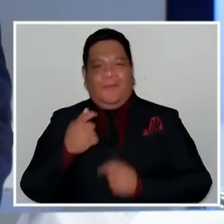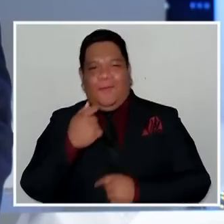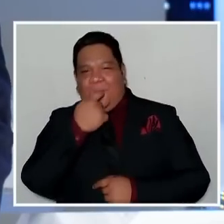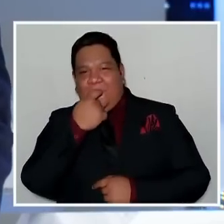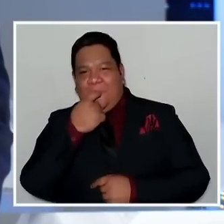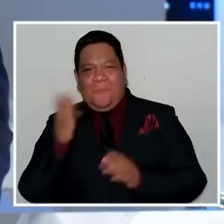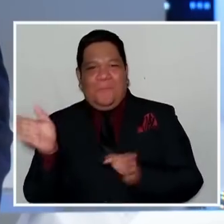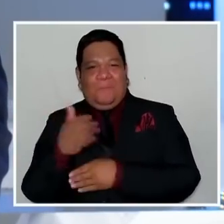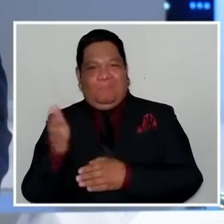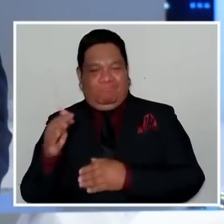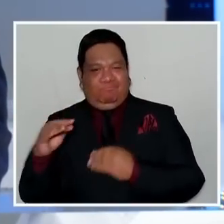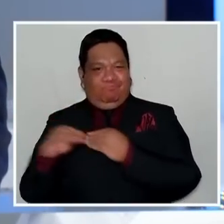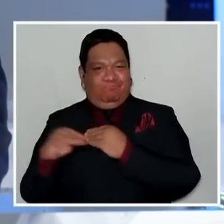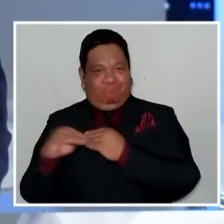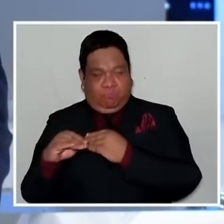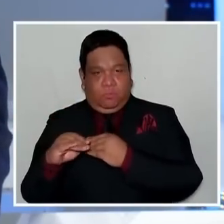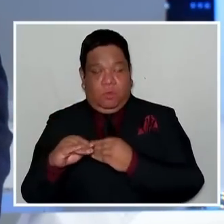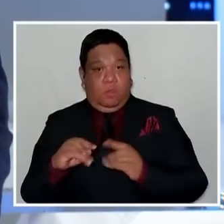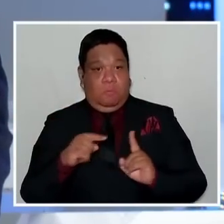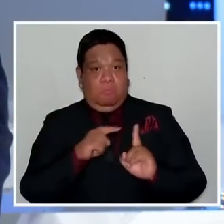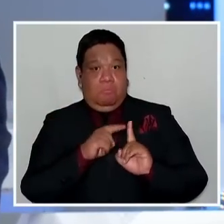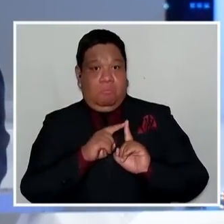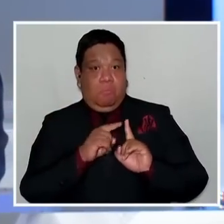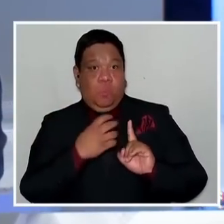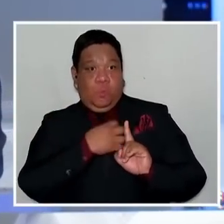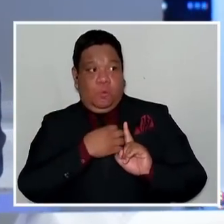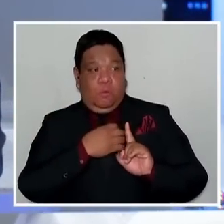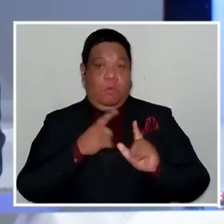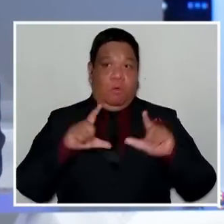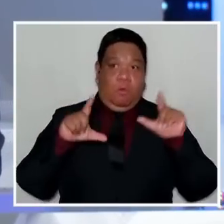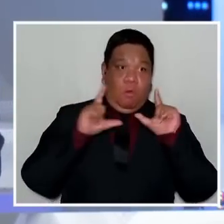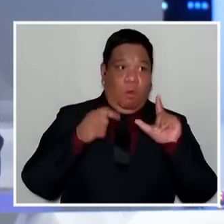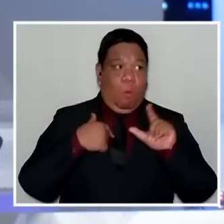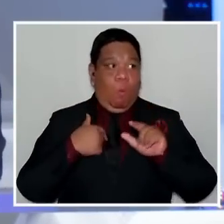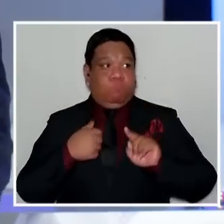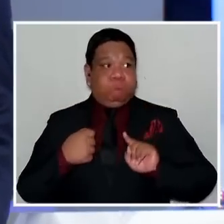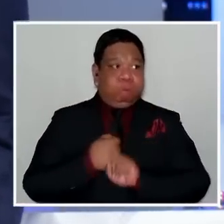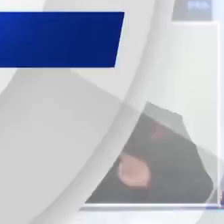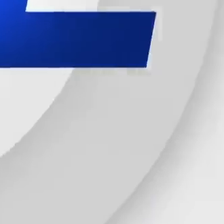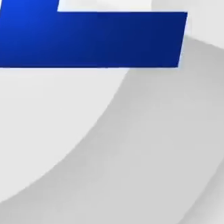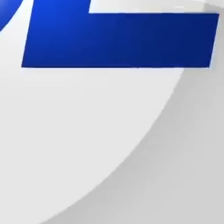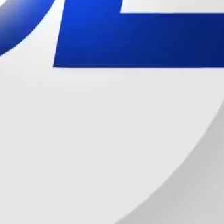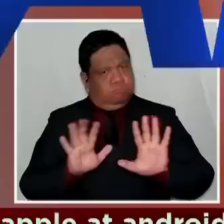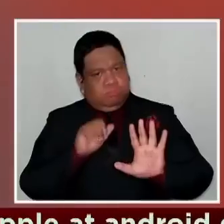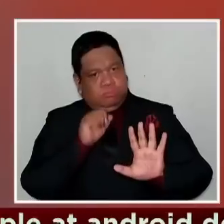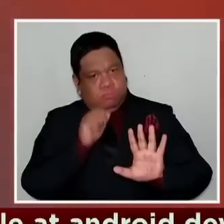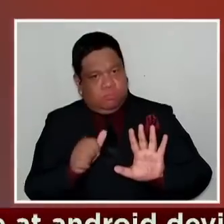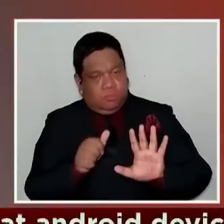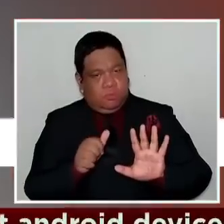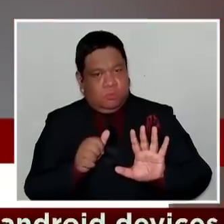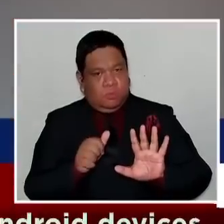abusadong pulis ayon sa pulis. Nagpa-patrol, Zian Ambrosio.